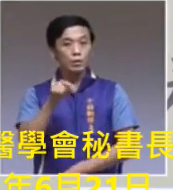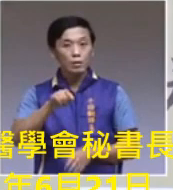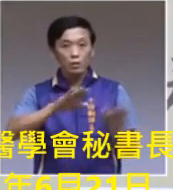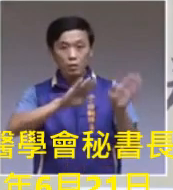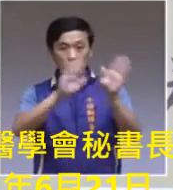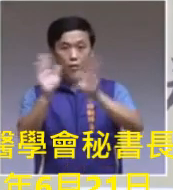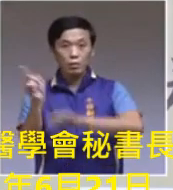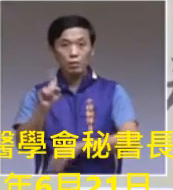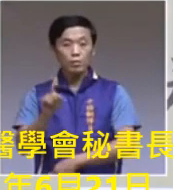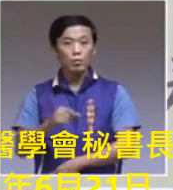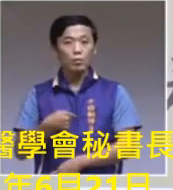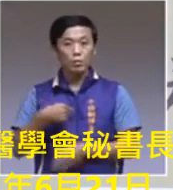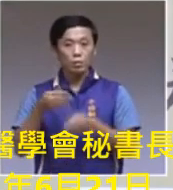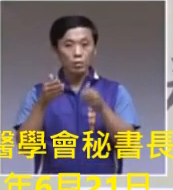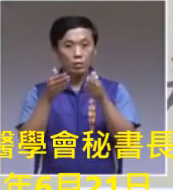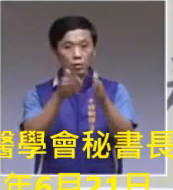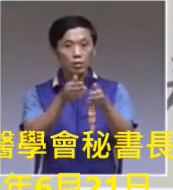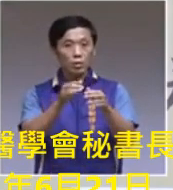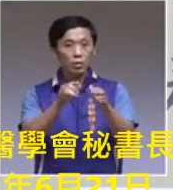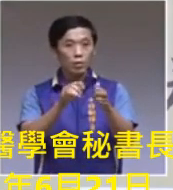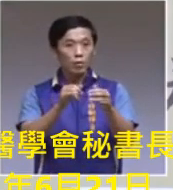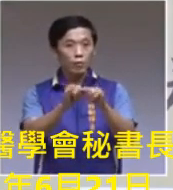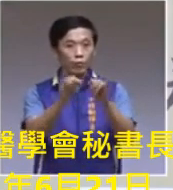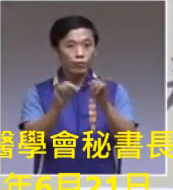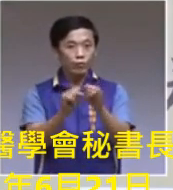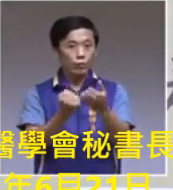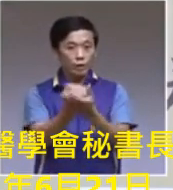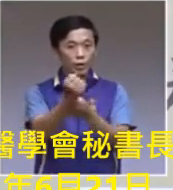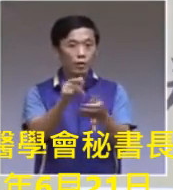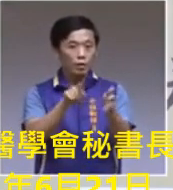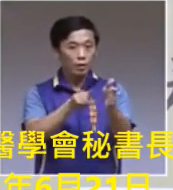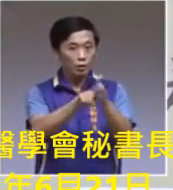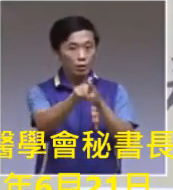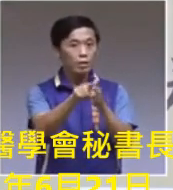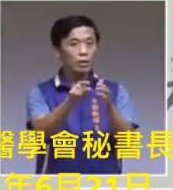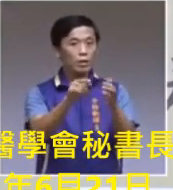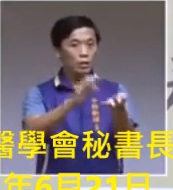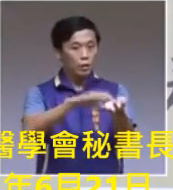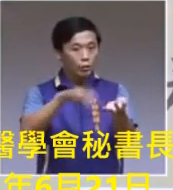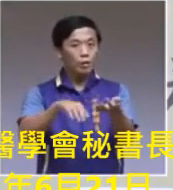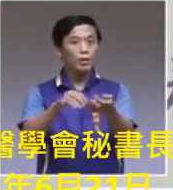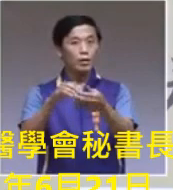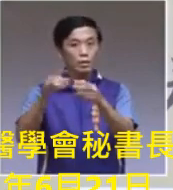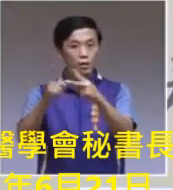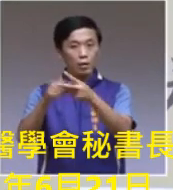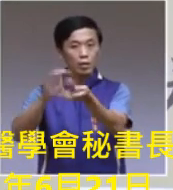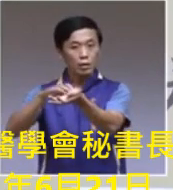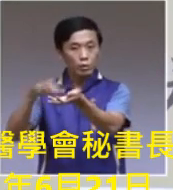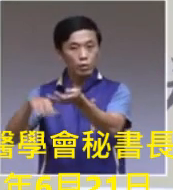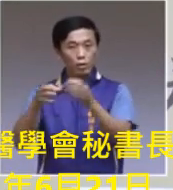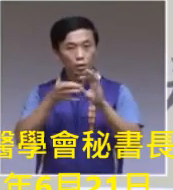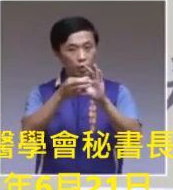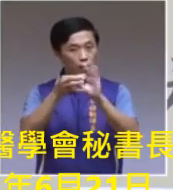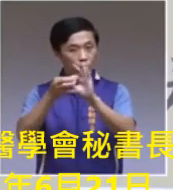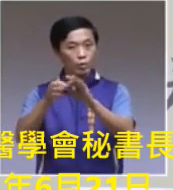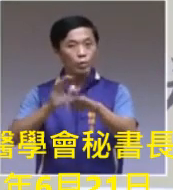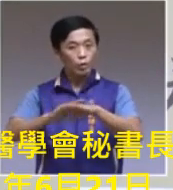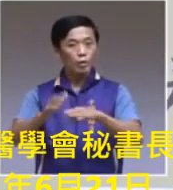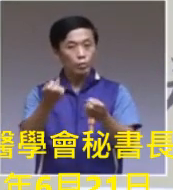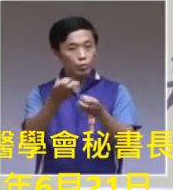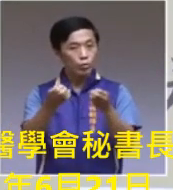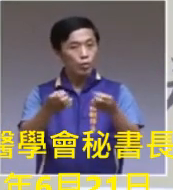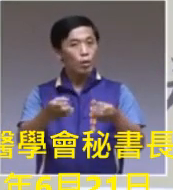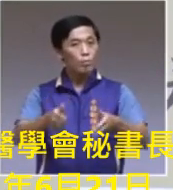跟这个妇产科的诊所医院我们来联系 啊，我们也会协调好啊，这个请大家放